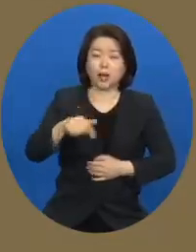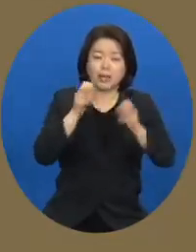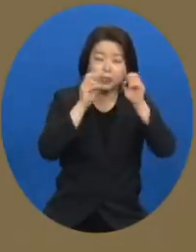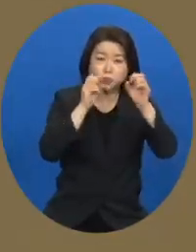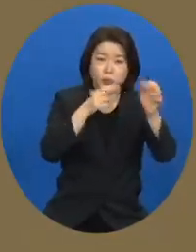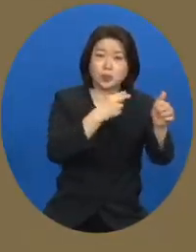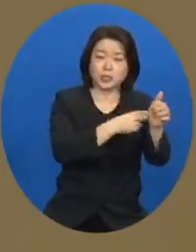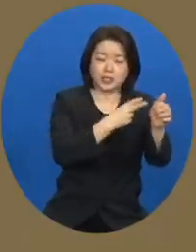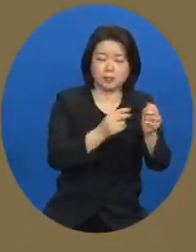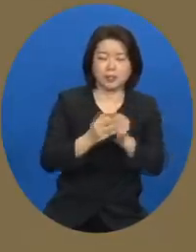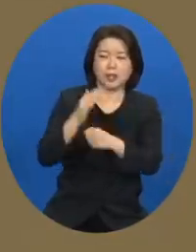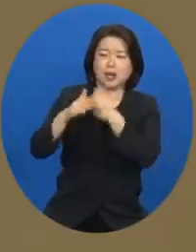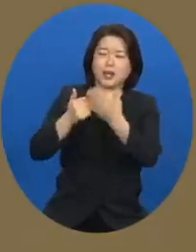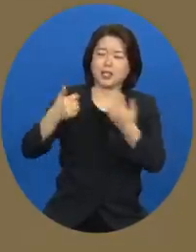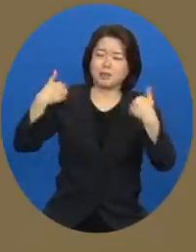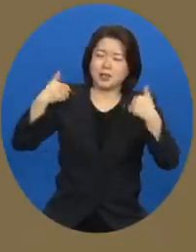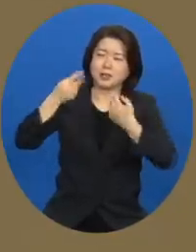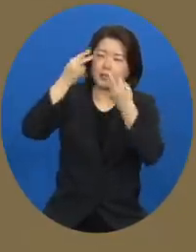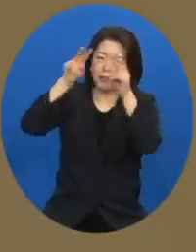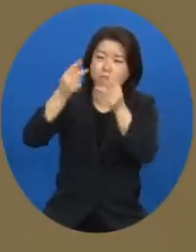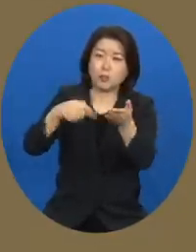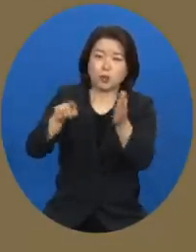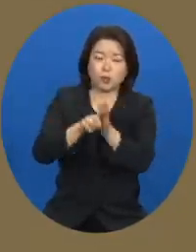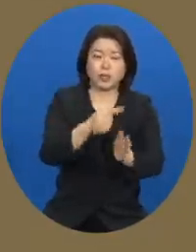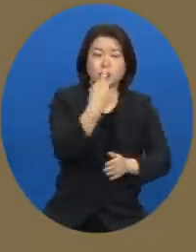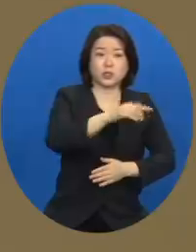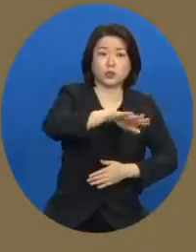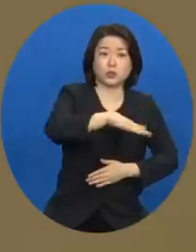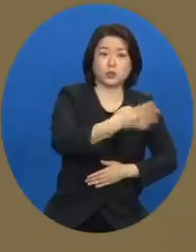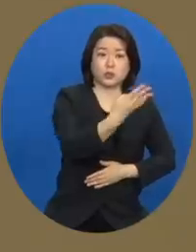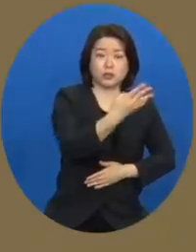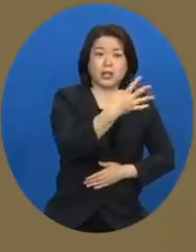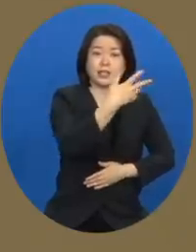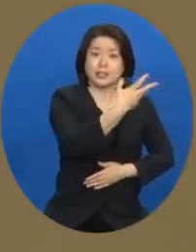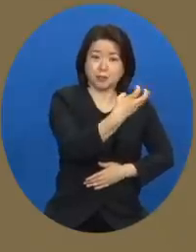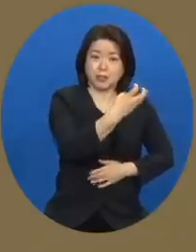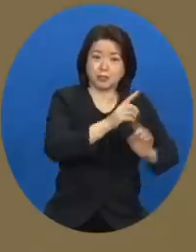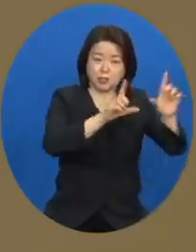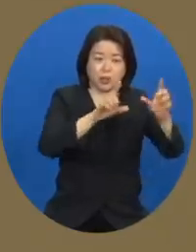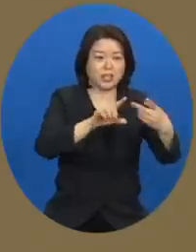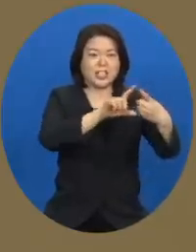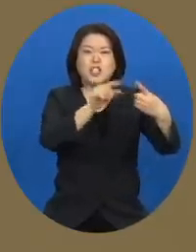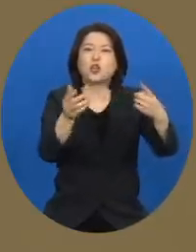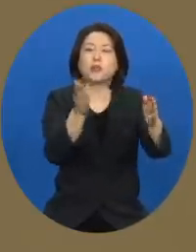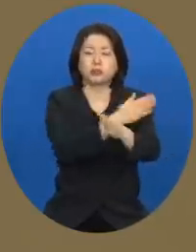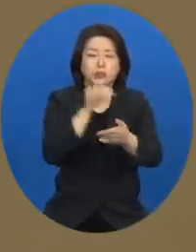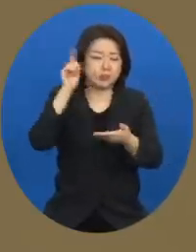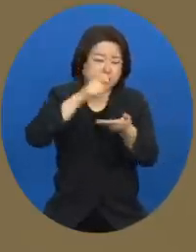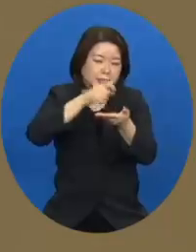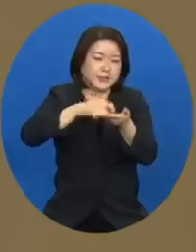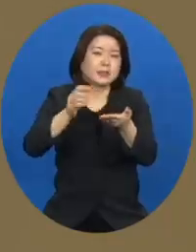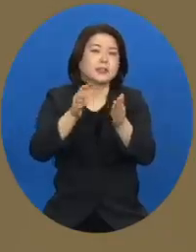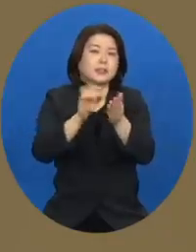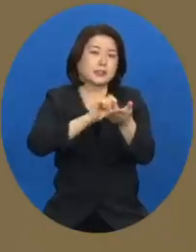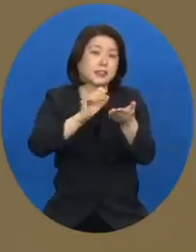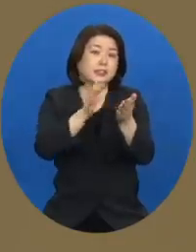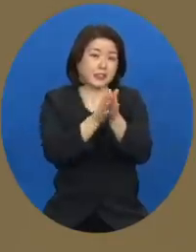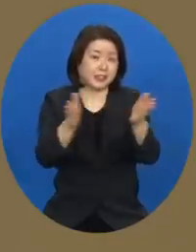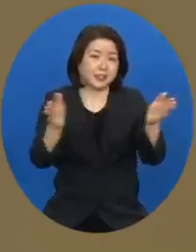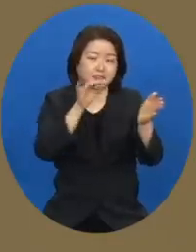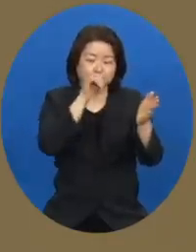위해서 1930년 1월 1일부터 일기를 쓰셨어요. 그런데 그분이 쓴